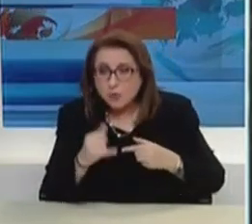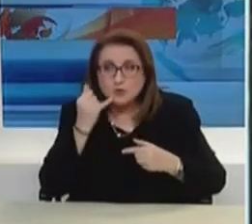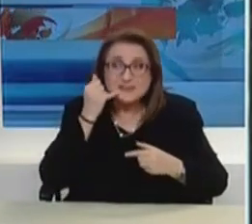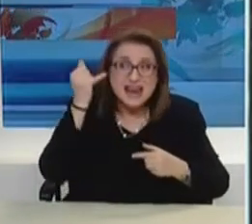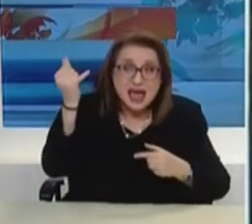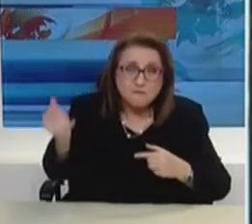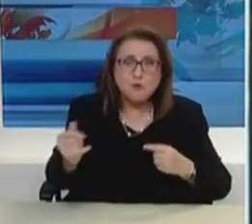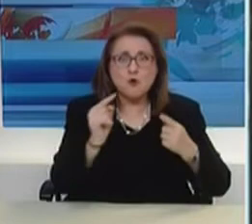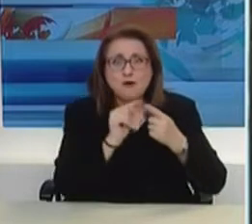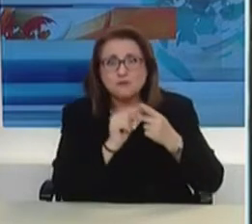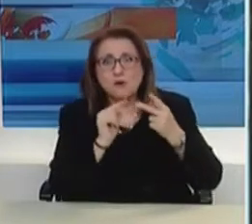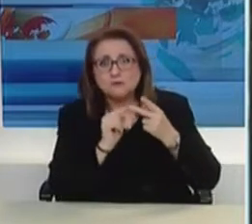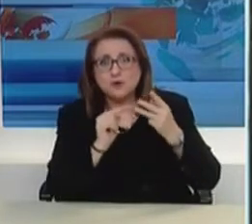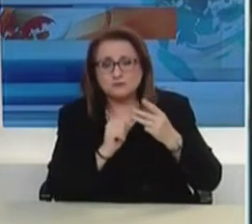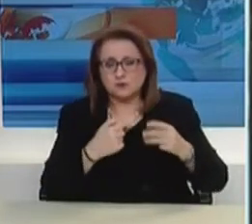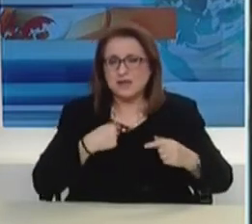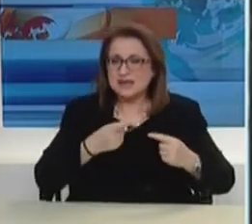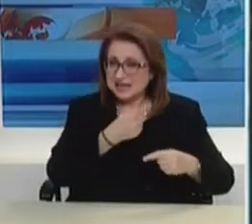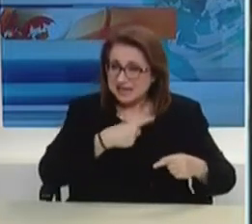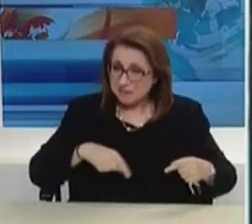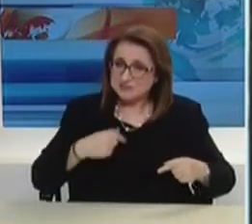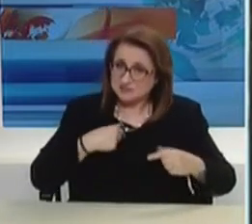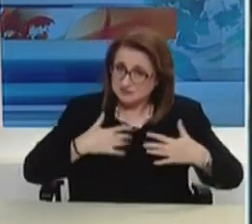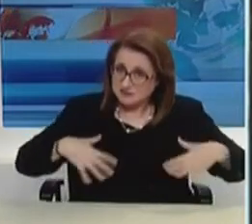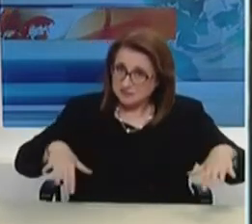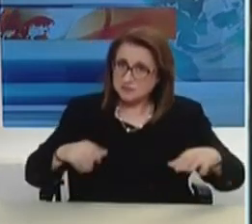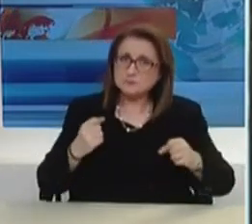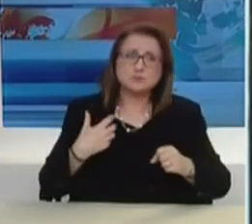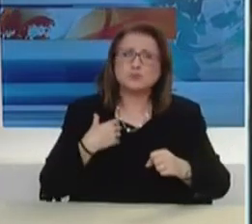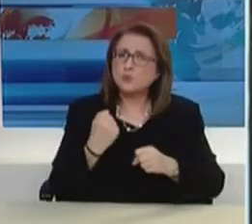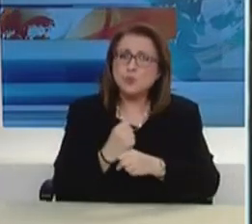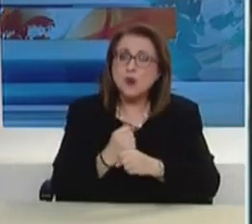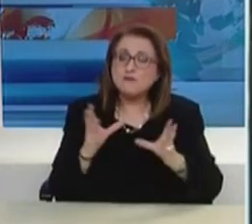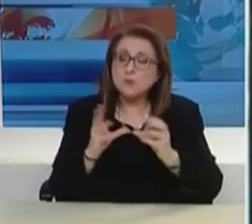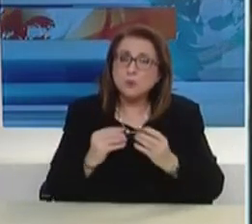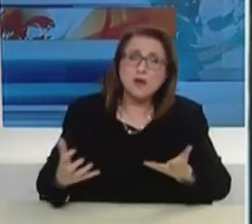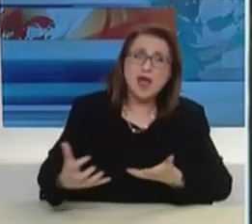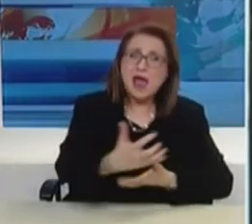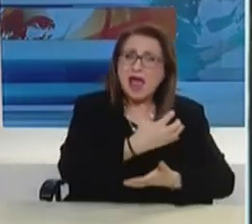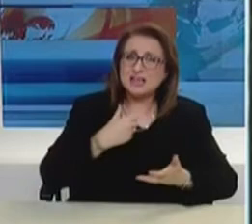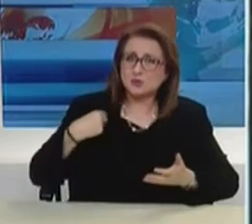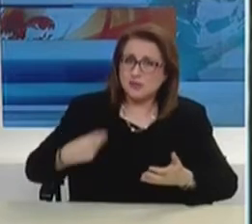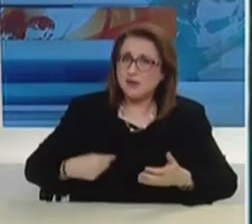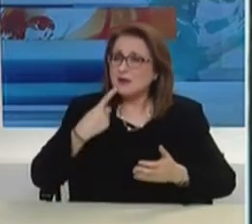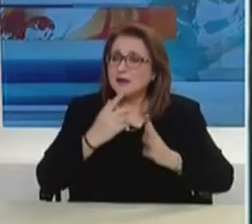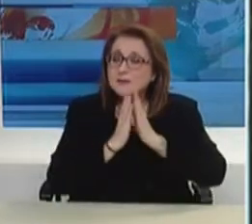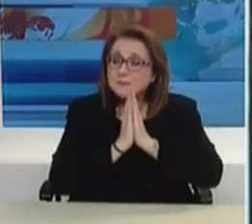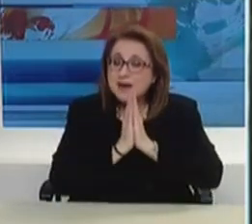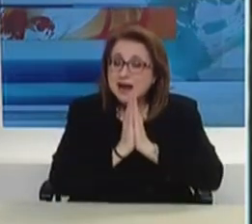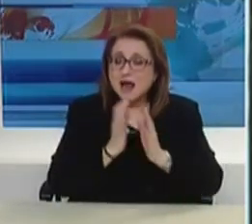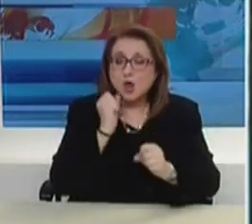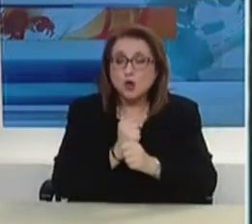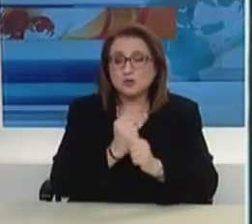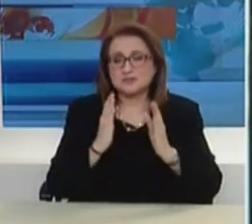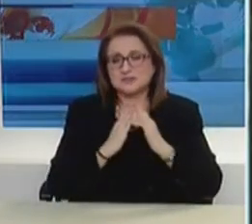έκκληση. Μένουμε σπίτι. Αλλάζουμε συνήθειες. Με τη βοήθεια